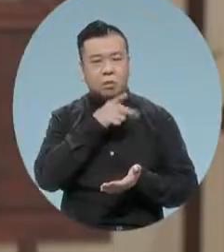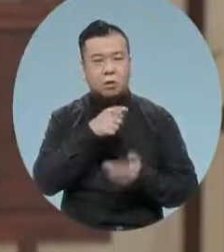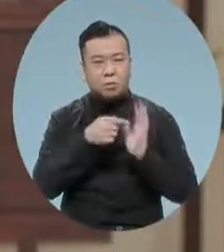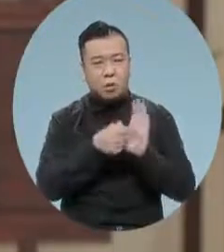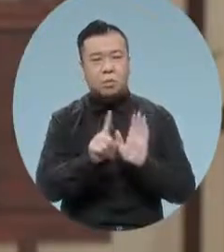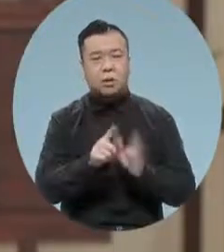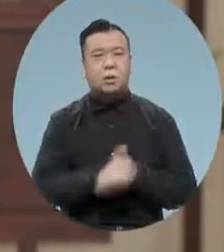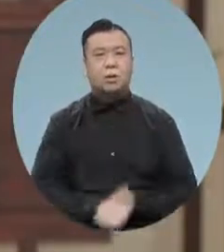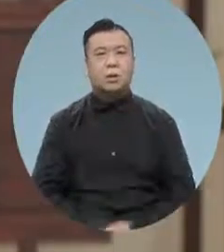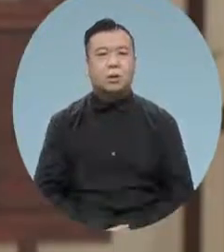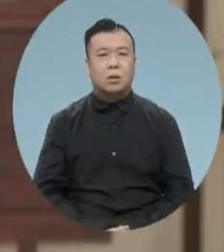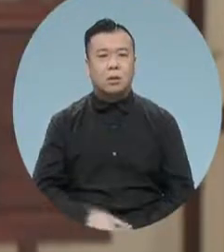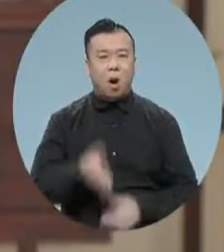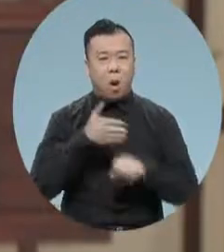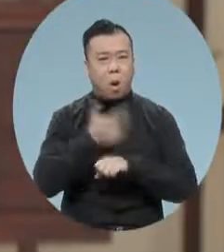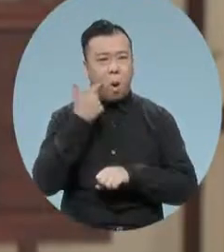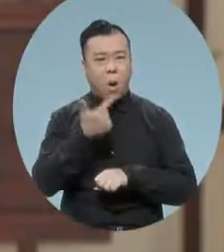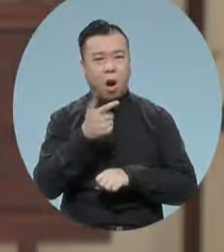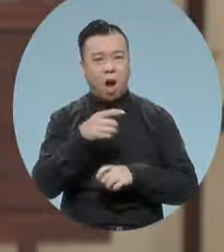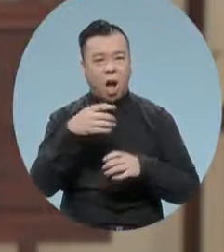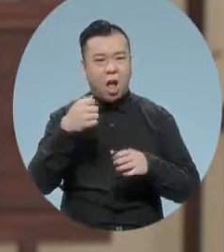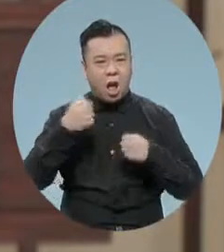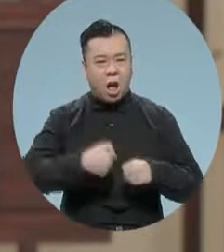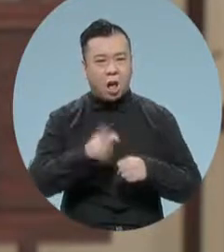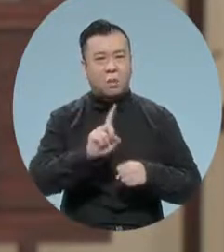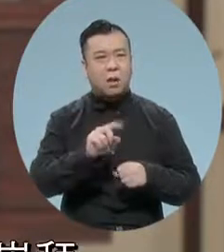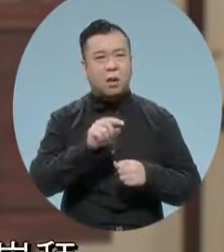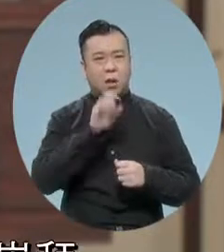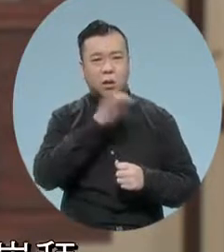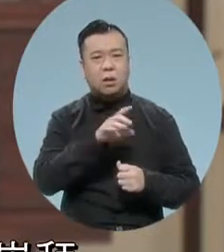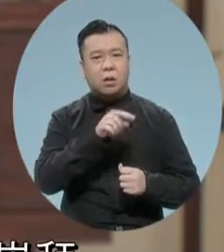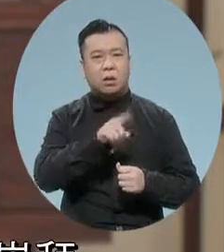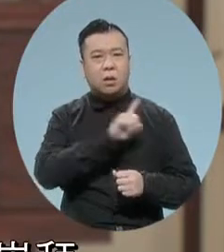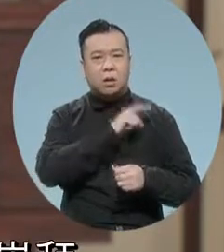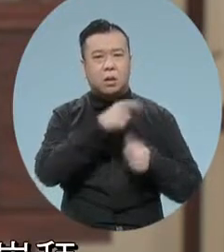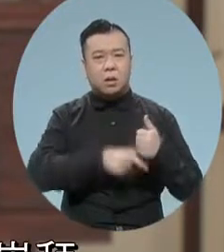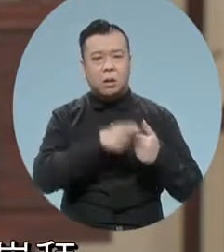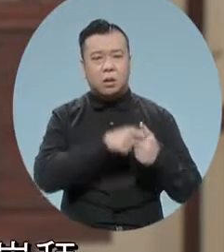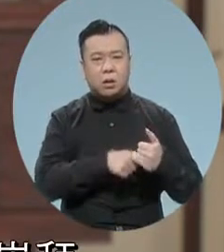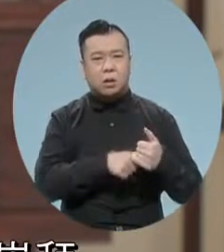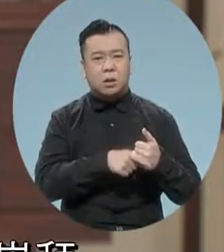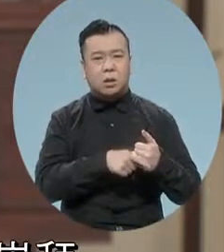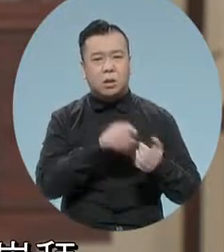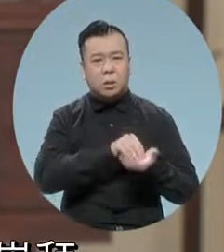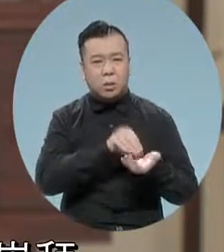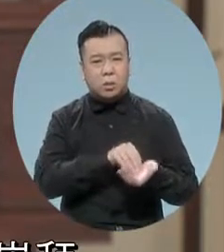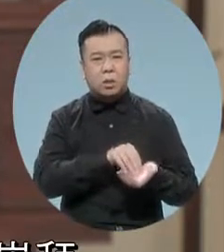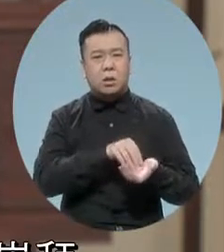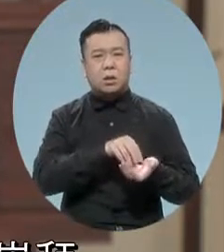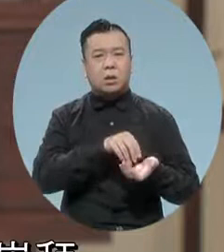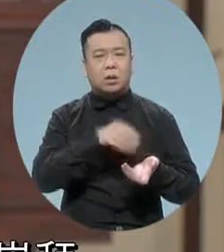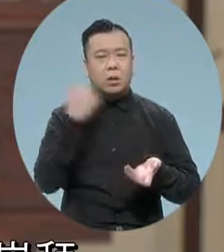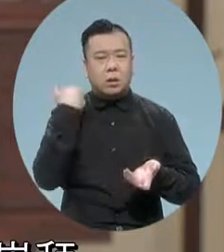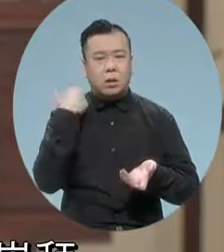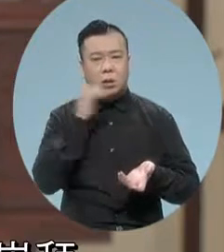例，這個過分集中強化了的一些個人的一種決定性的因素，以